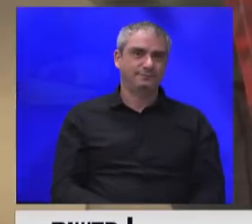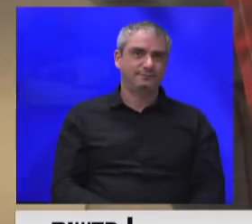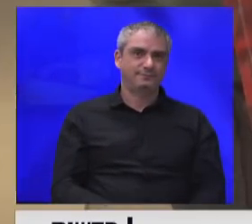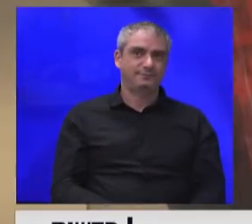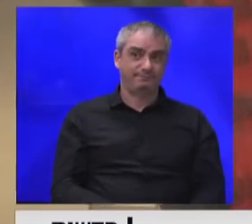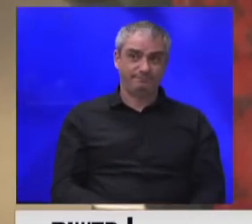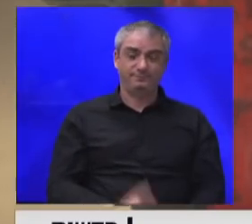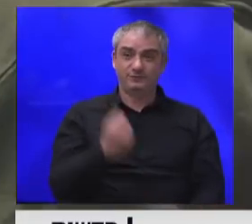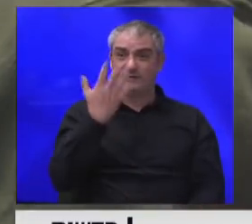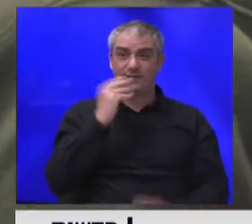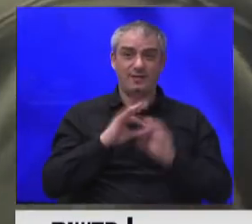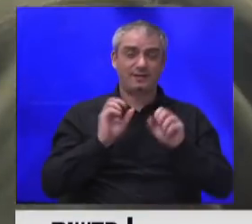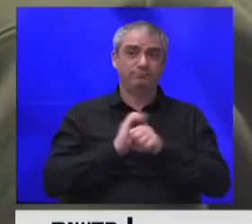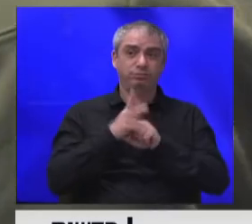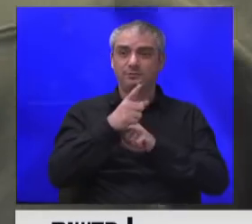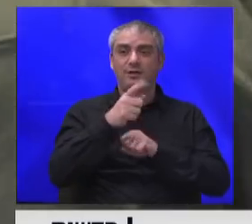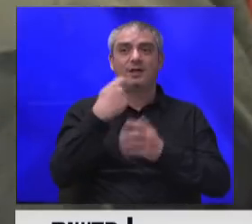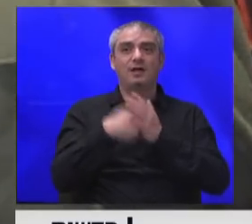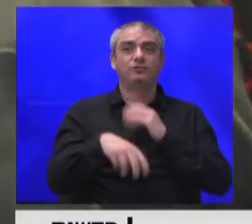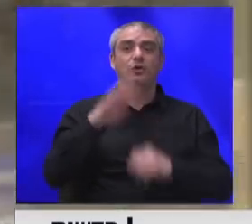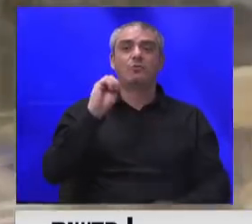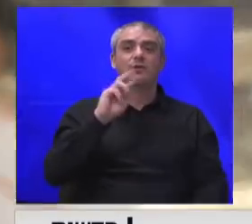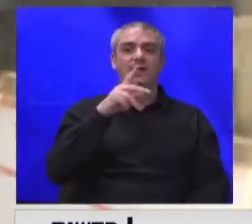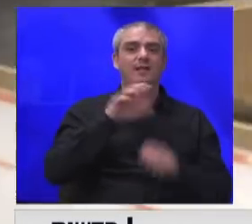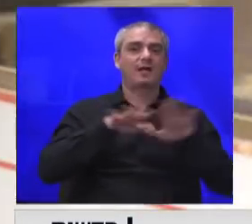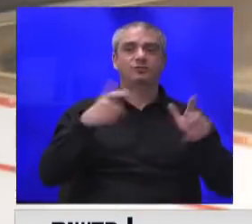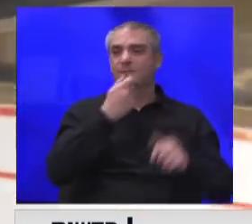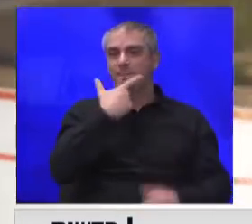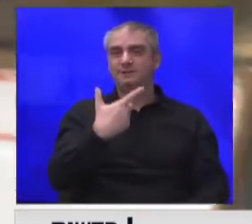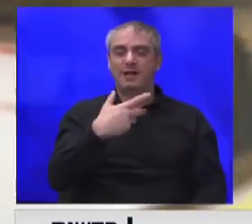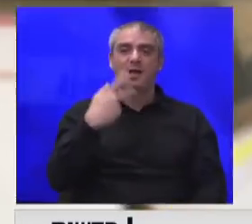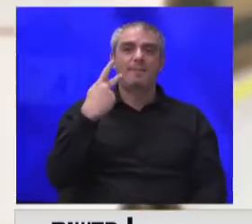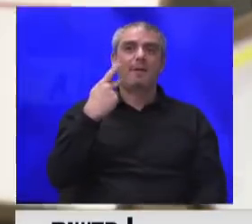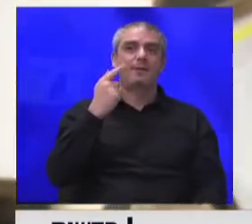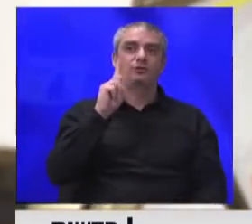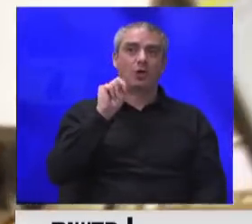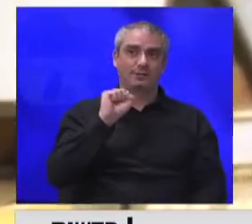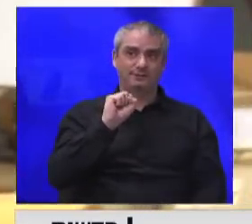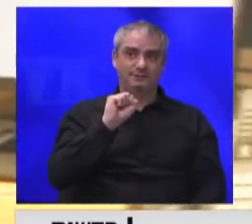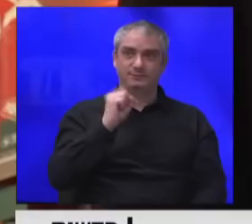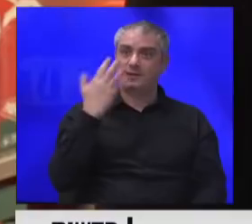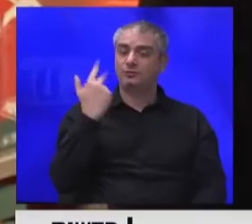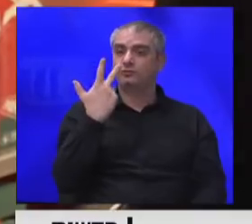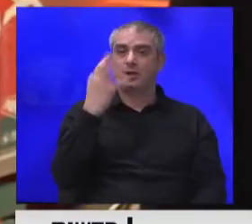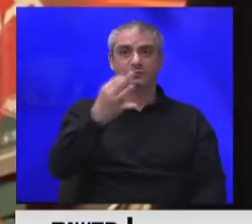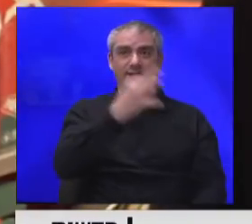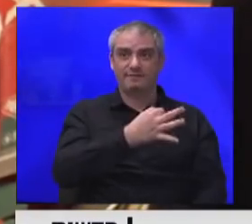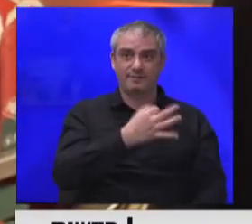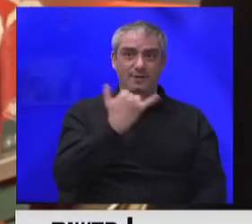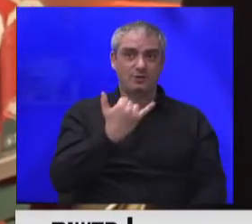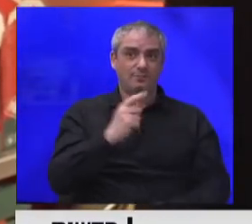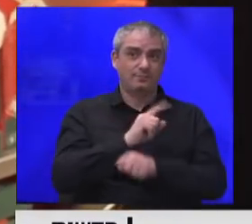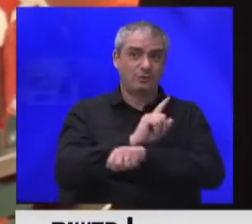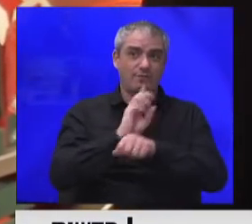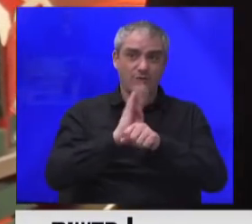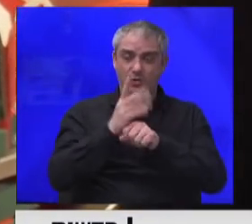שבוע לפני פרוץ המגיפה רכש מוטי ריכטר את רשת הפיצריות פאבה ג'ונס. היינו עם 3 סניפים, והיום בזמן הקורונה